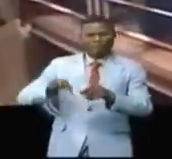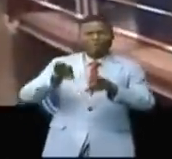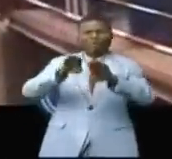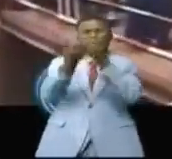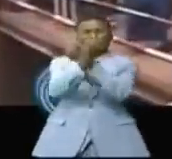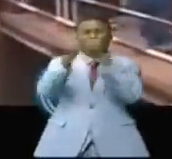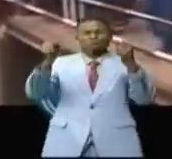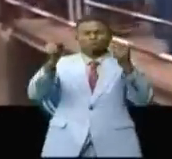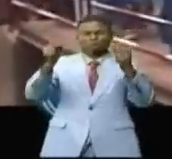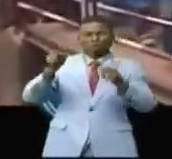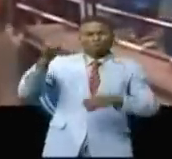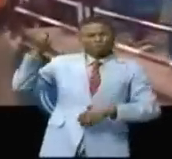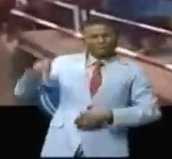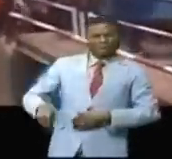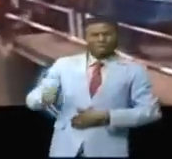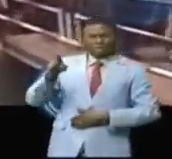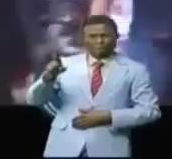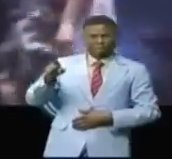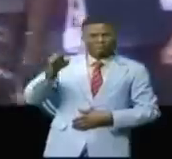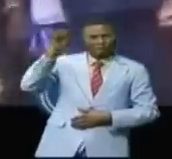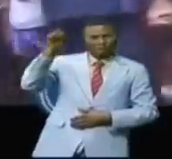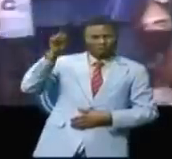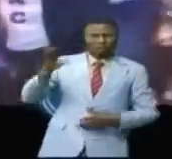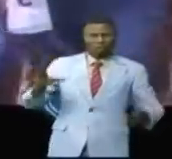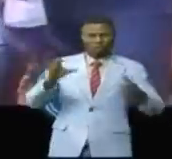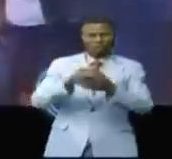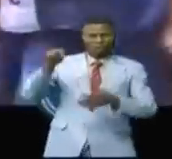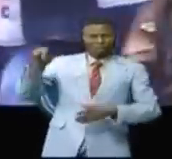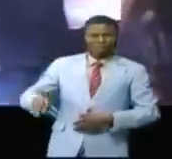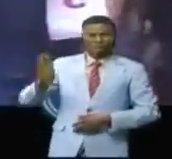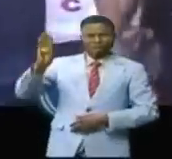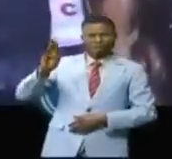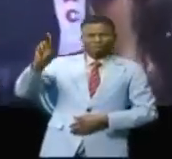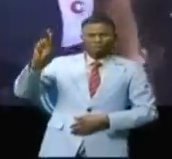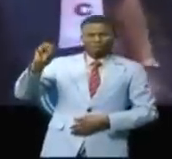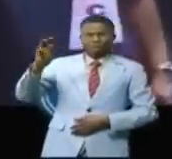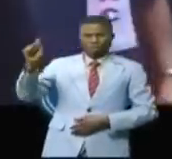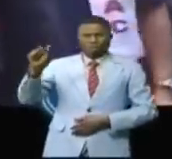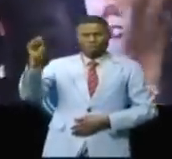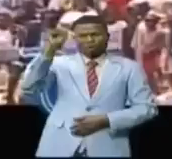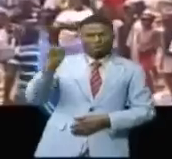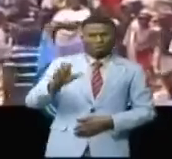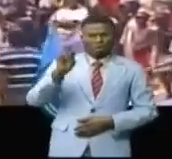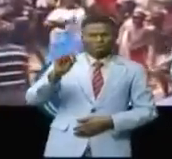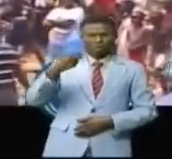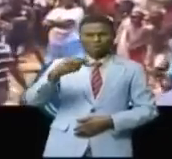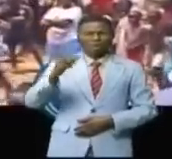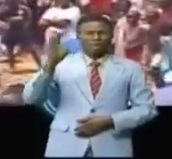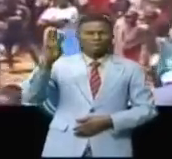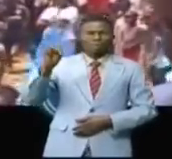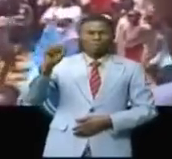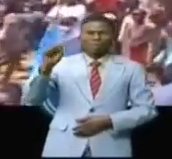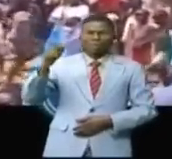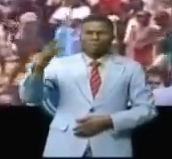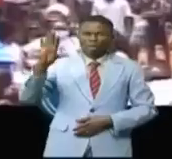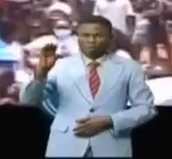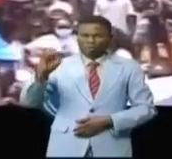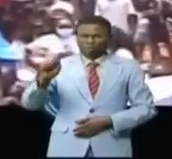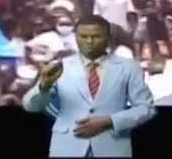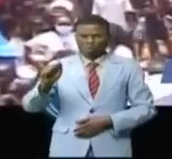de la commune de ngaliema aurélia les quartiers bumba sans gamme en bas et lima et mangue et jean guy